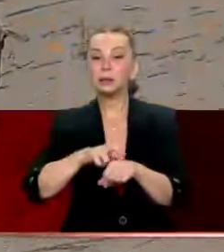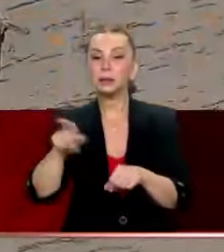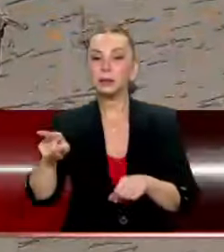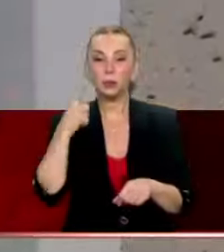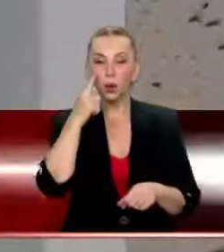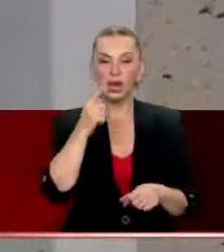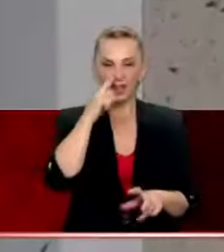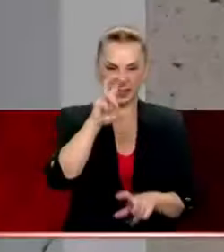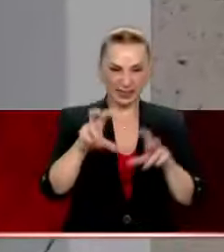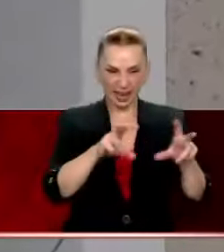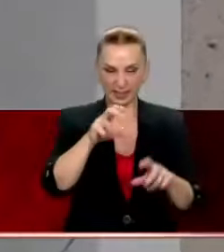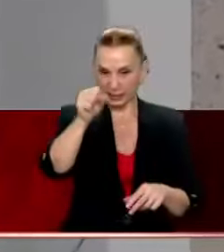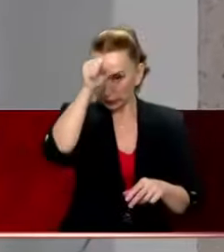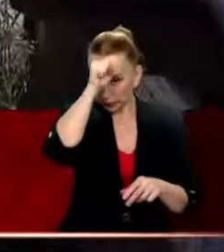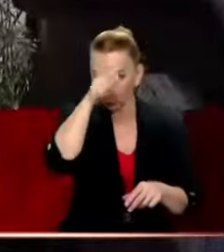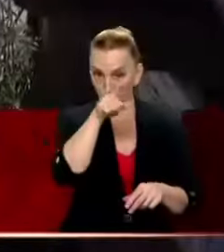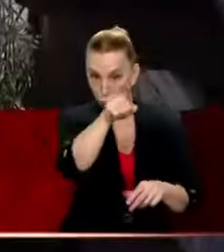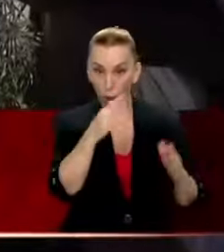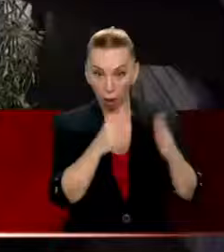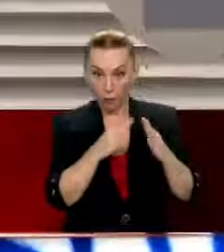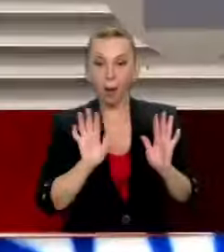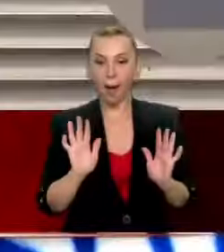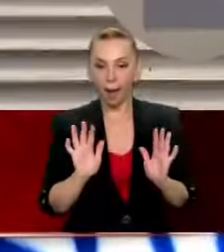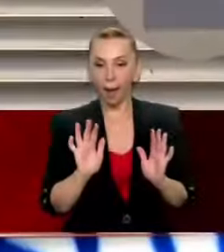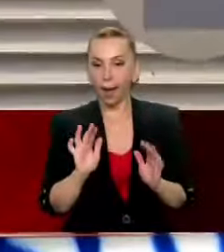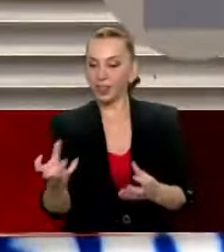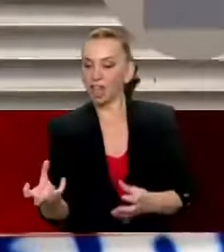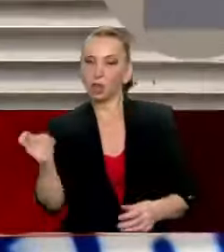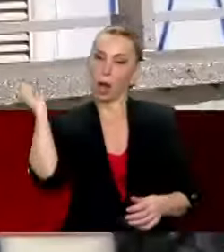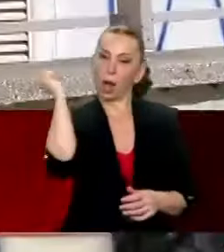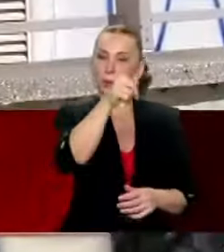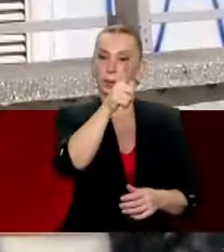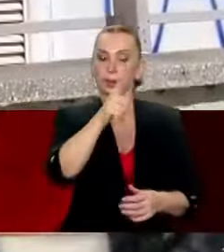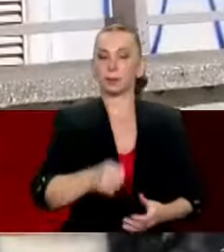olduğu iddia edilen kişinin evini taşladı ve duvarlarına sprey boyayla yazı yazdı.